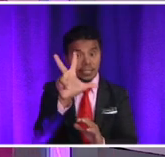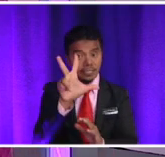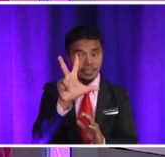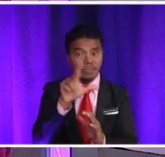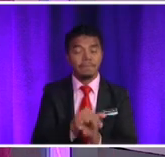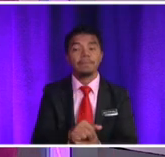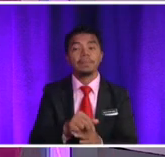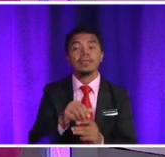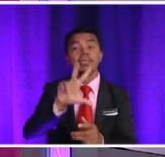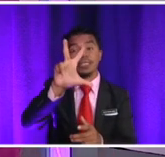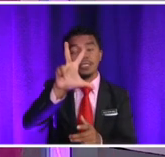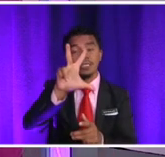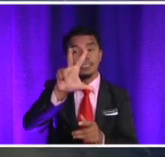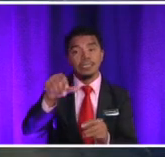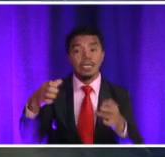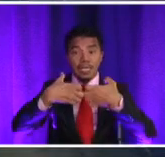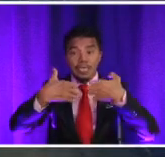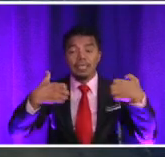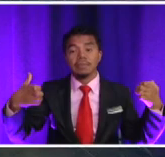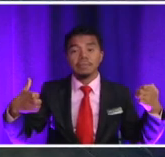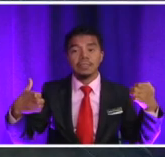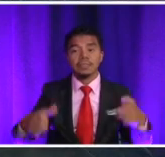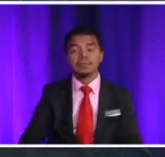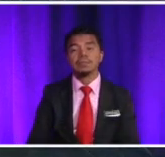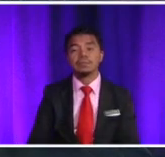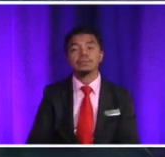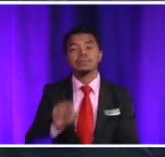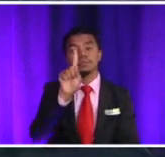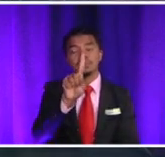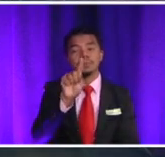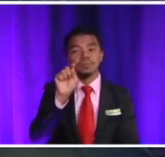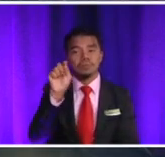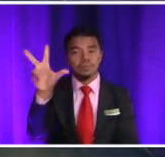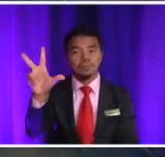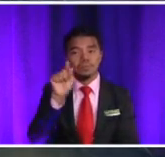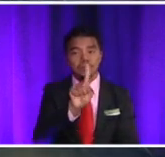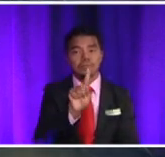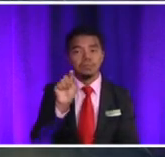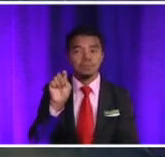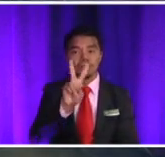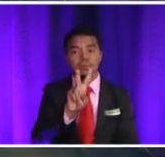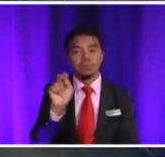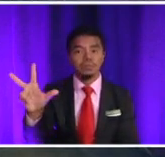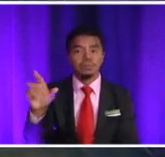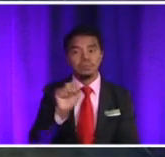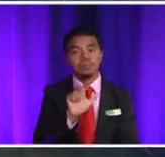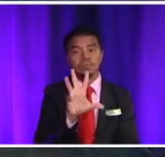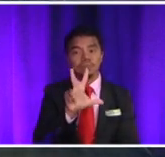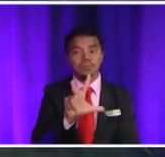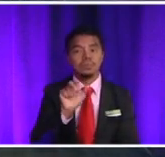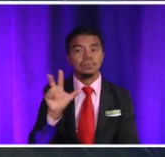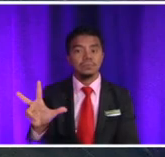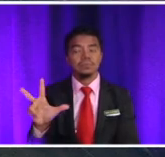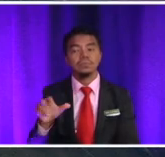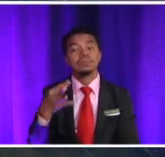bagaimana kita mengagitkan markah jadi pada setiap soalnya biasanya akan ada